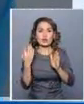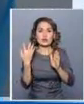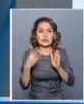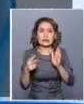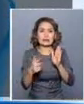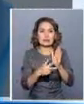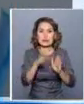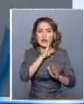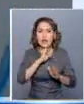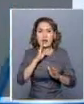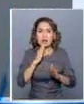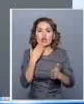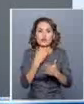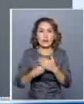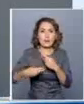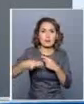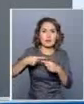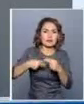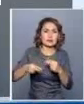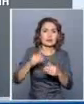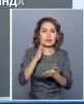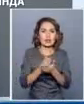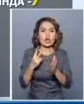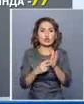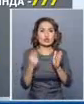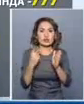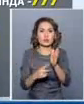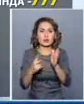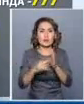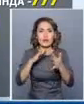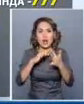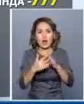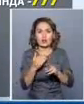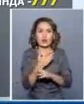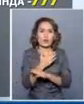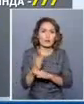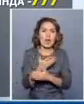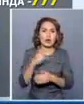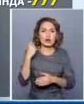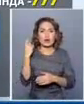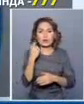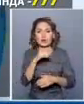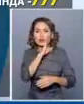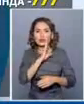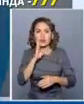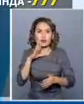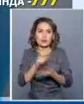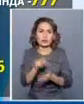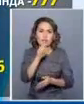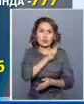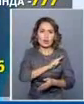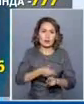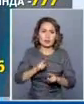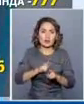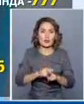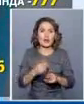877448 әйел жеке кәсіпкерлікпен айналысады екен. Оның 777-сі ауыл, орман, балық шаруашылығымен шұғылданады. Сауда-саттықпен табыс тауып